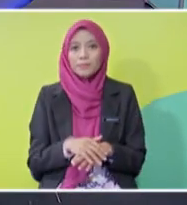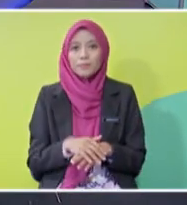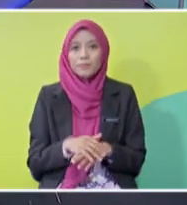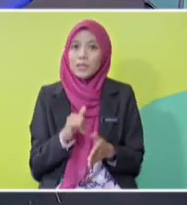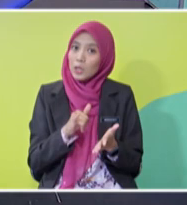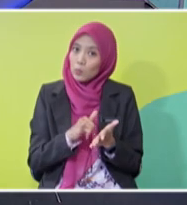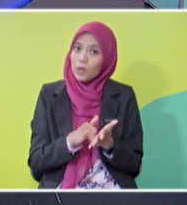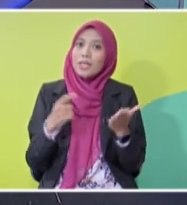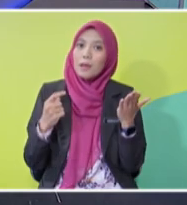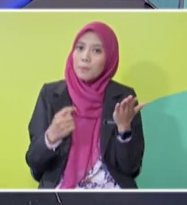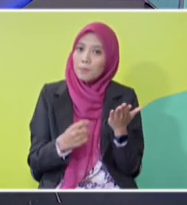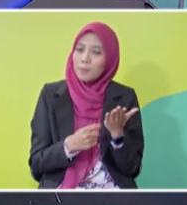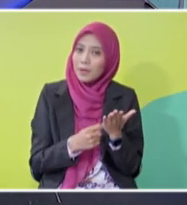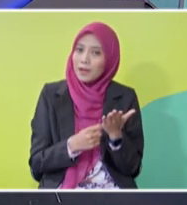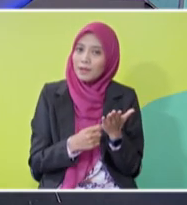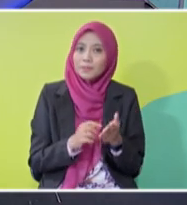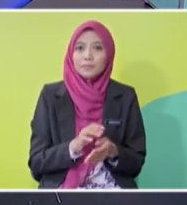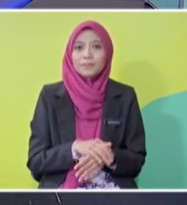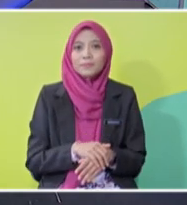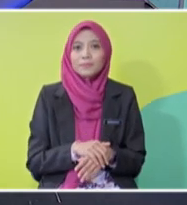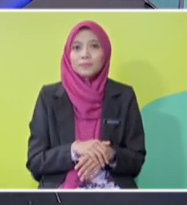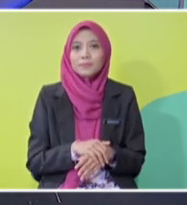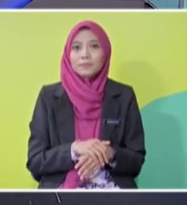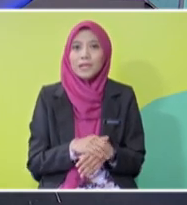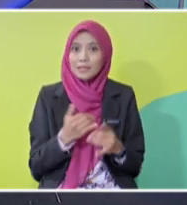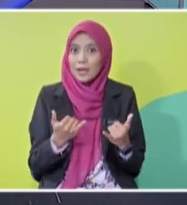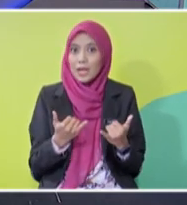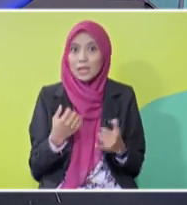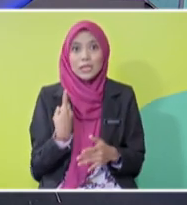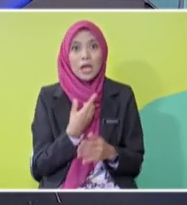tambah oke sekarang event juga